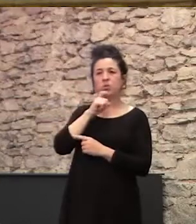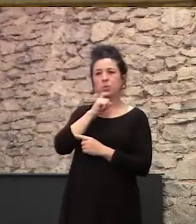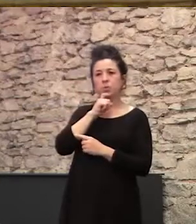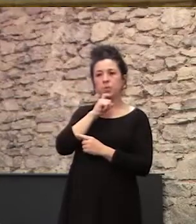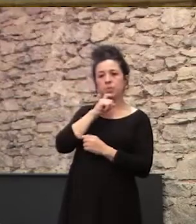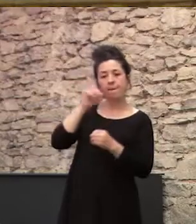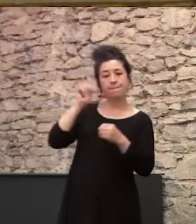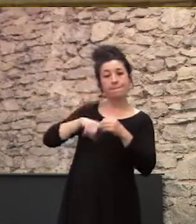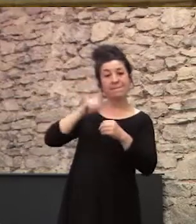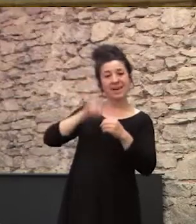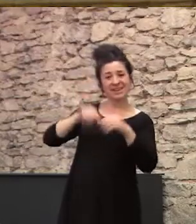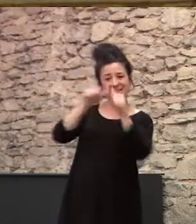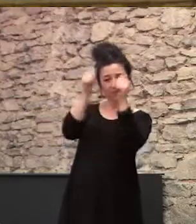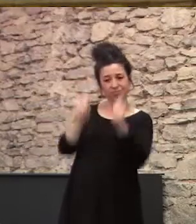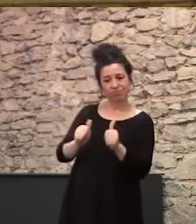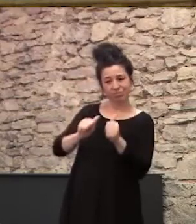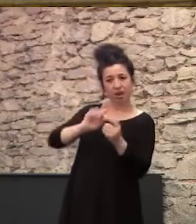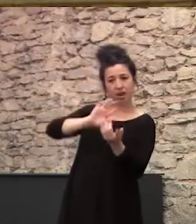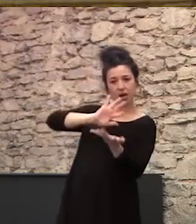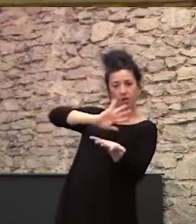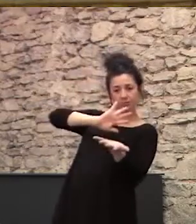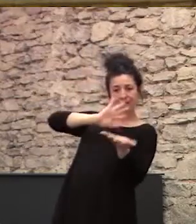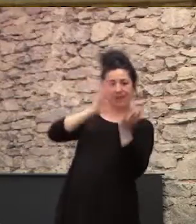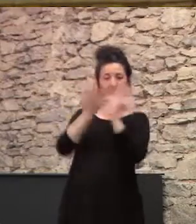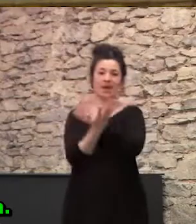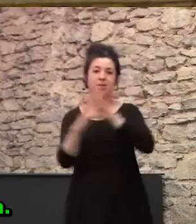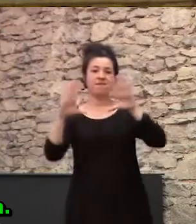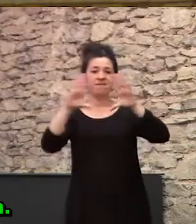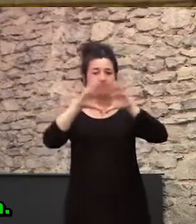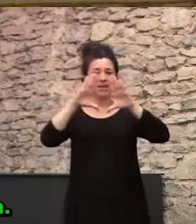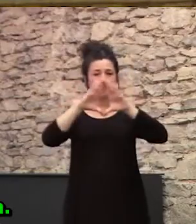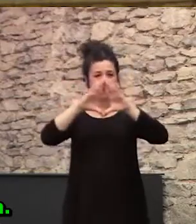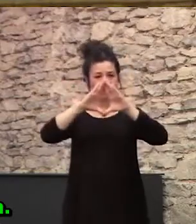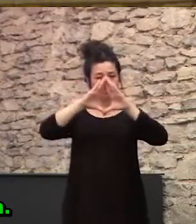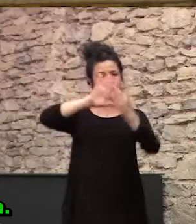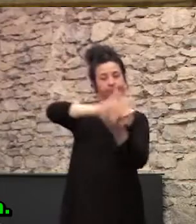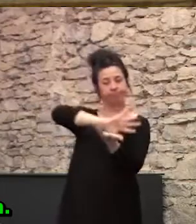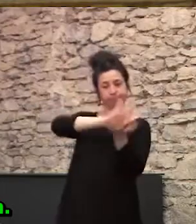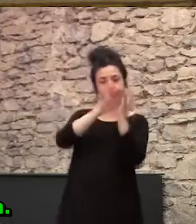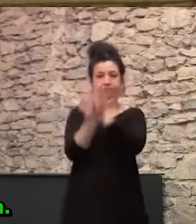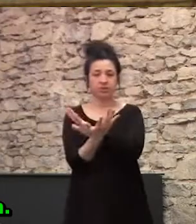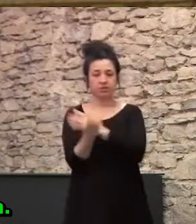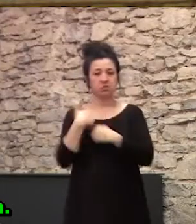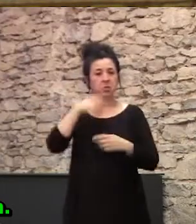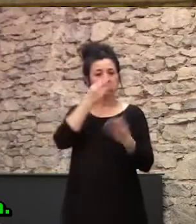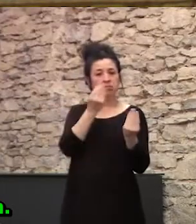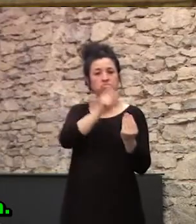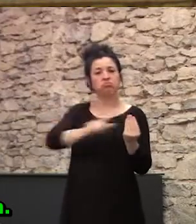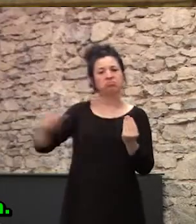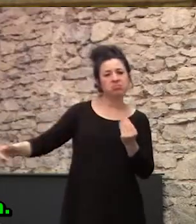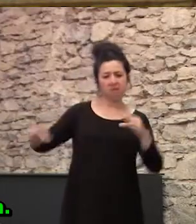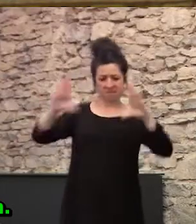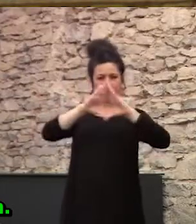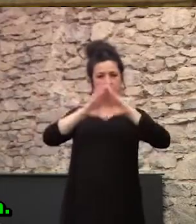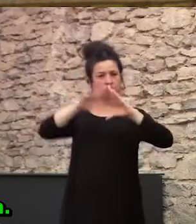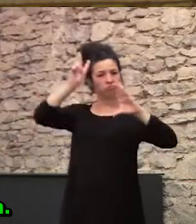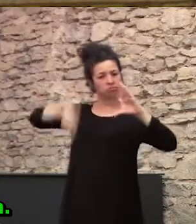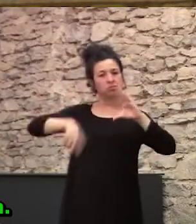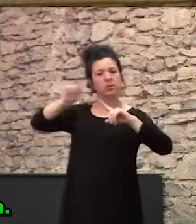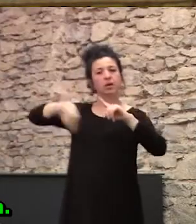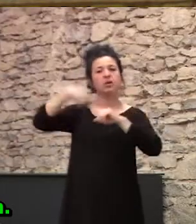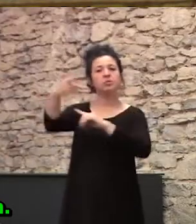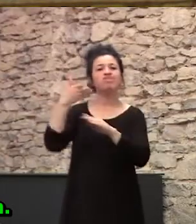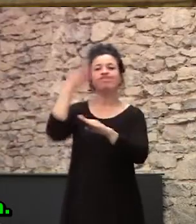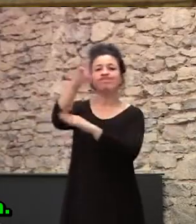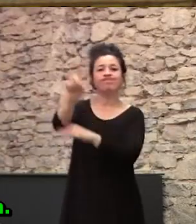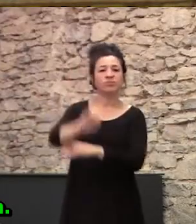ere bai militantzia ere du hori eta feminismoaren kasua nola dagoen jende asko feminista bezala identifikatzen dena, baina gero ez dena jute